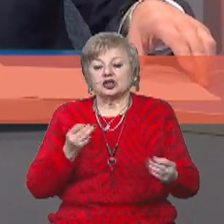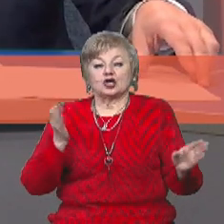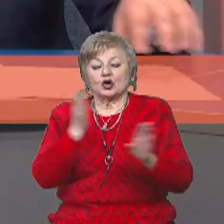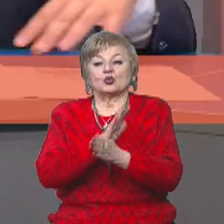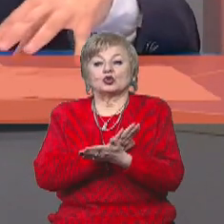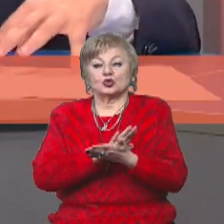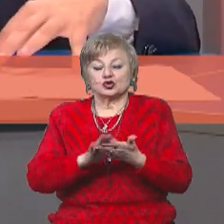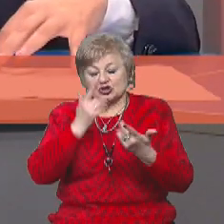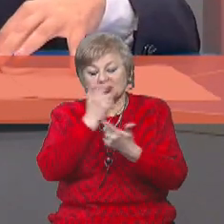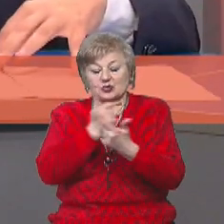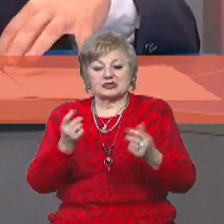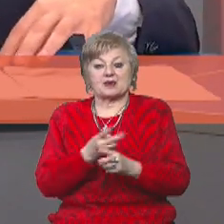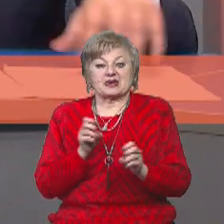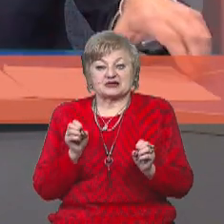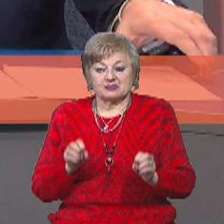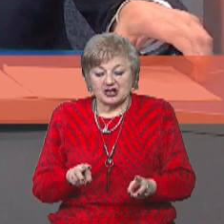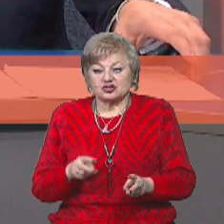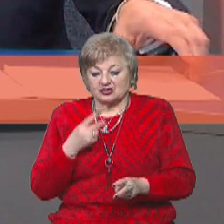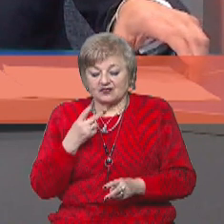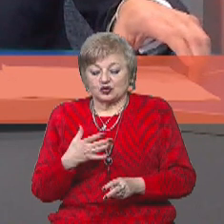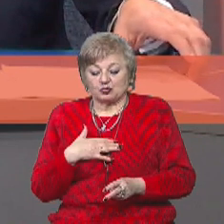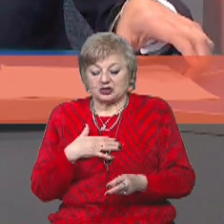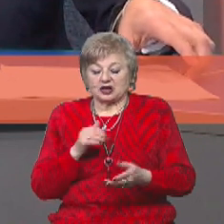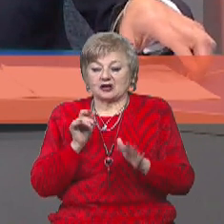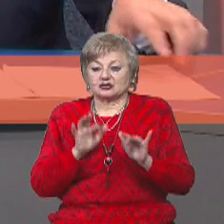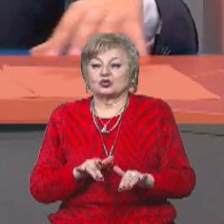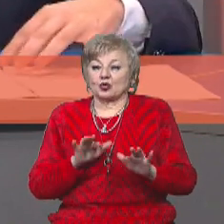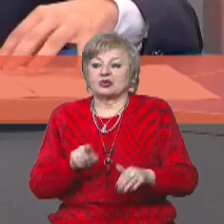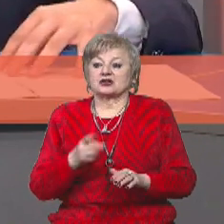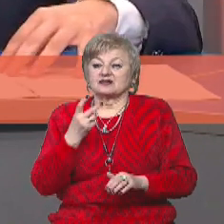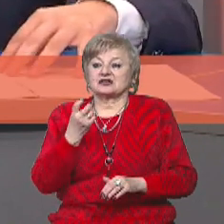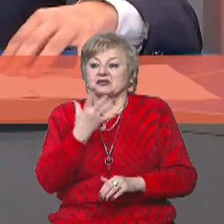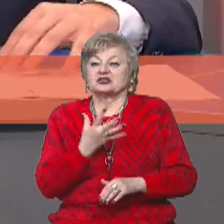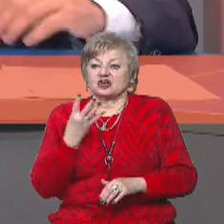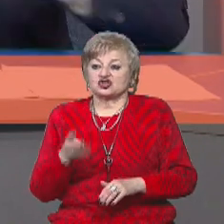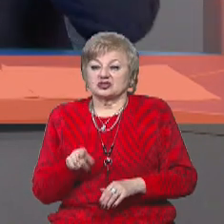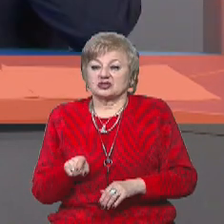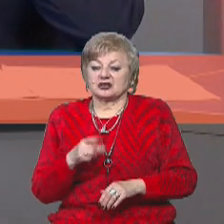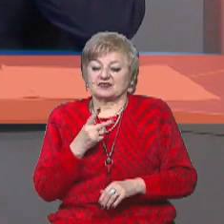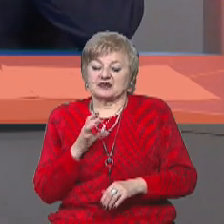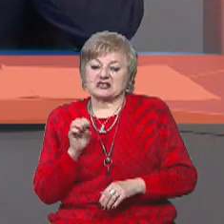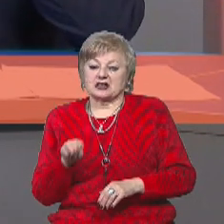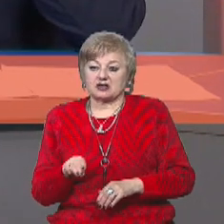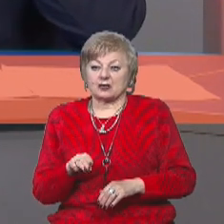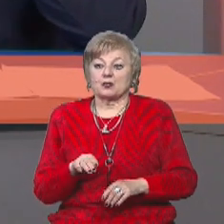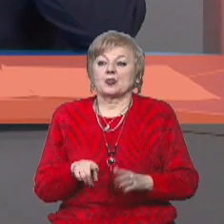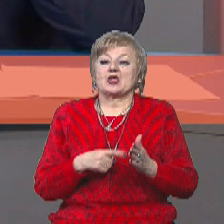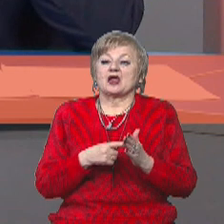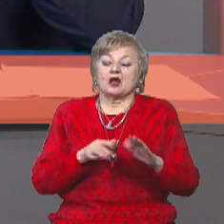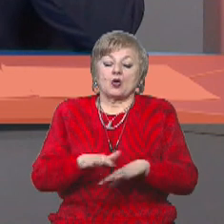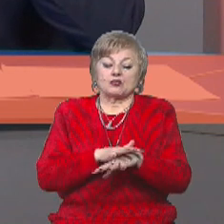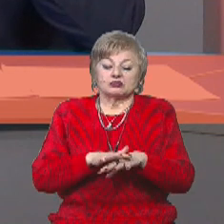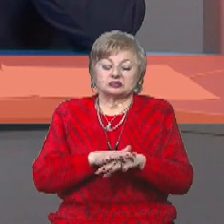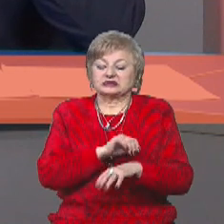екологічне інформаційне забезпечення, от у мене роздруківочка є редакції закону, номер 254, стаття 25-та. І органи місцевого